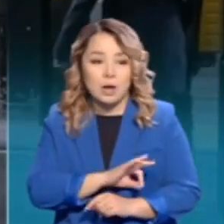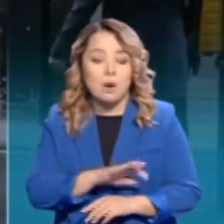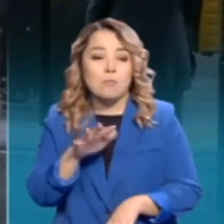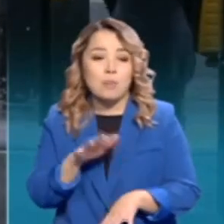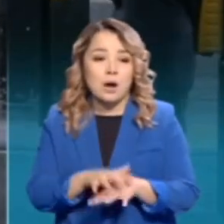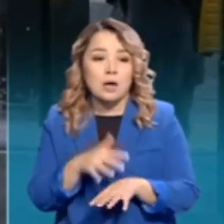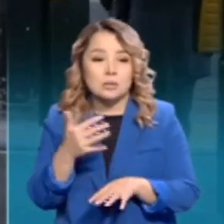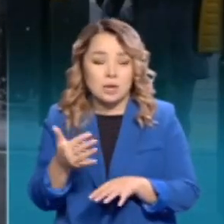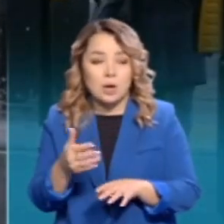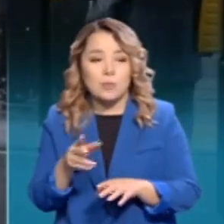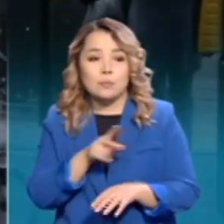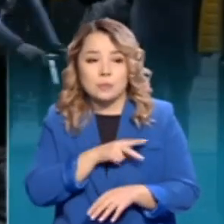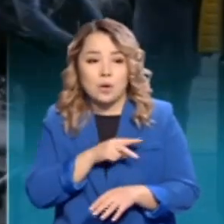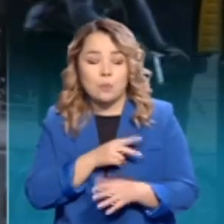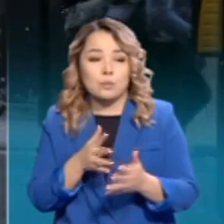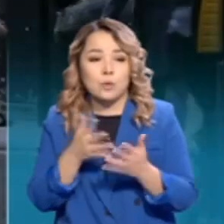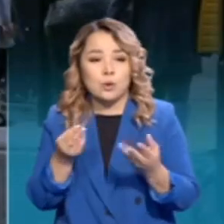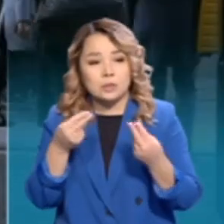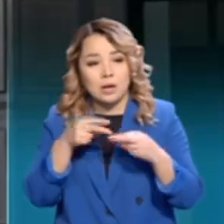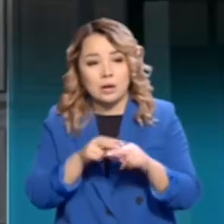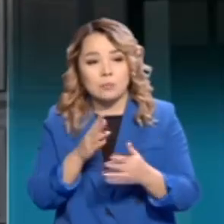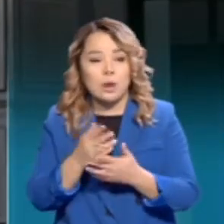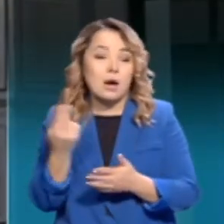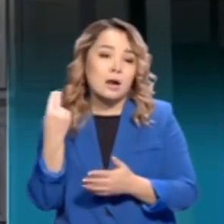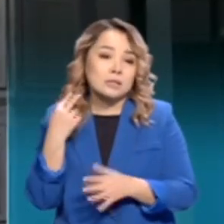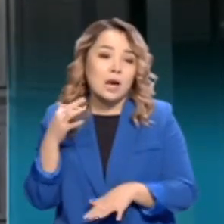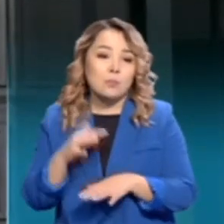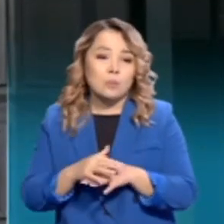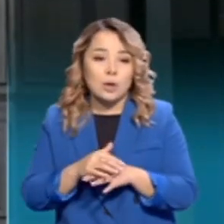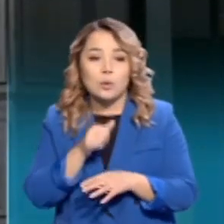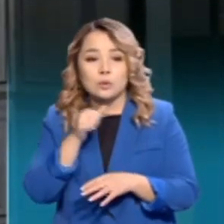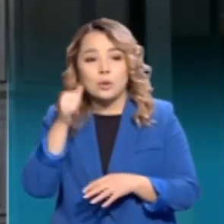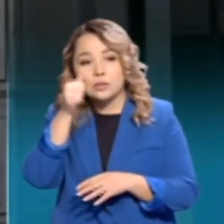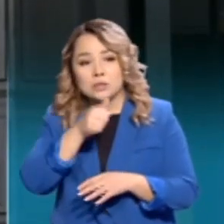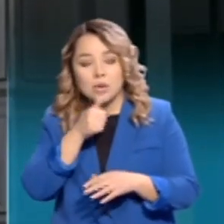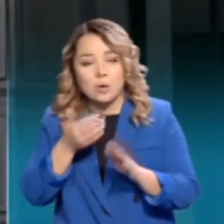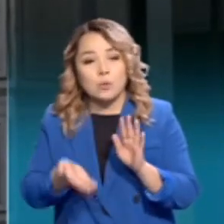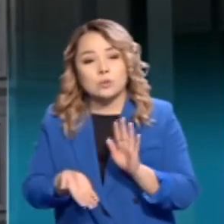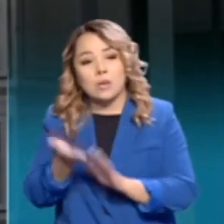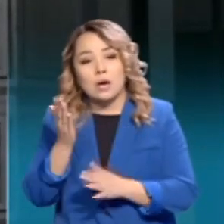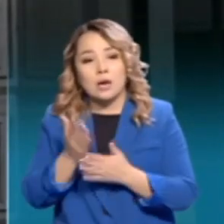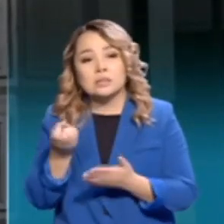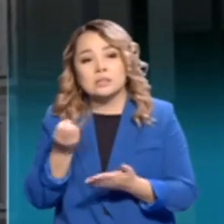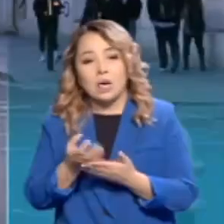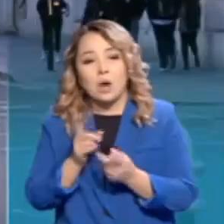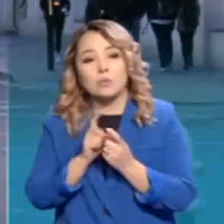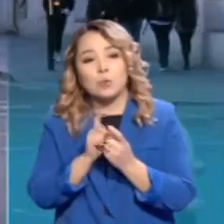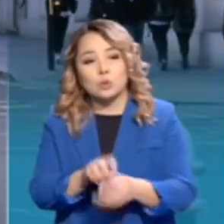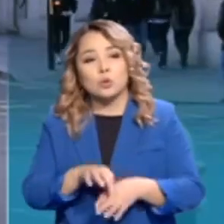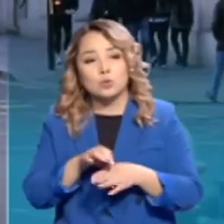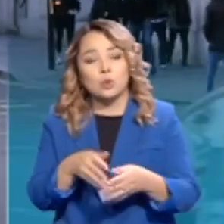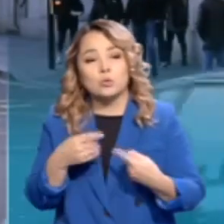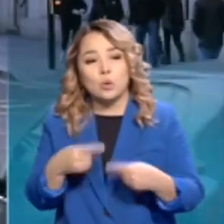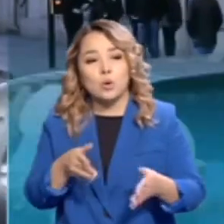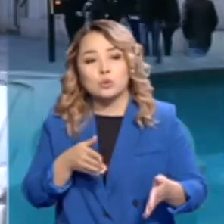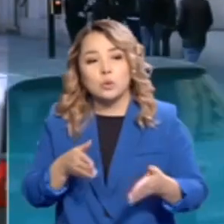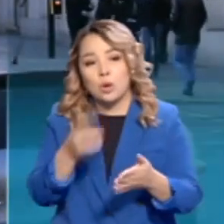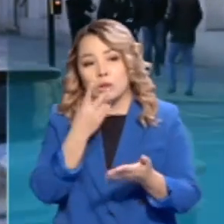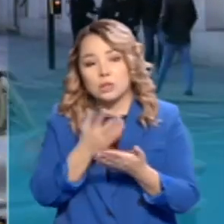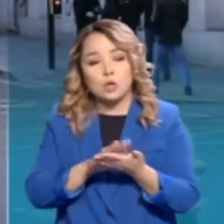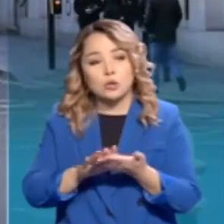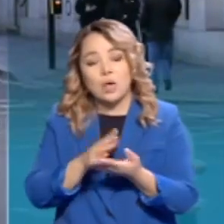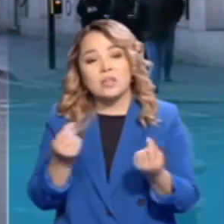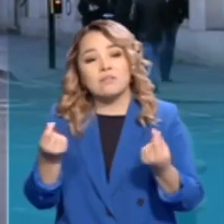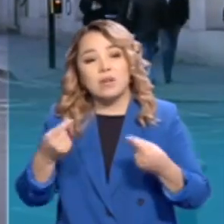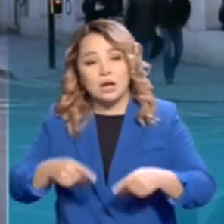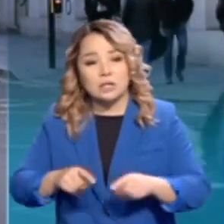Банктер оларға сыйақыны көптеп аударады. Англия банкі өткен жылдың соңында шарықтай бастаған қымбатшылықпен күресу басқа жолын көрмей отыр. Бүгінде